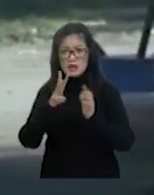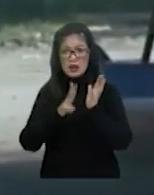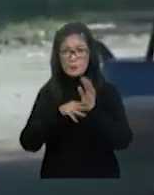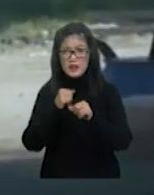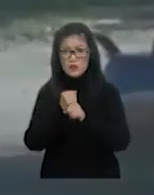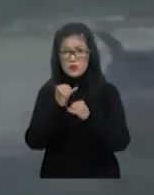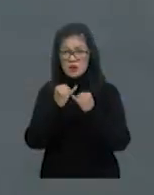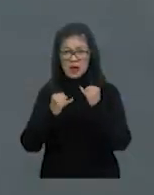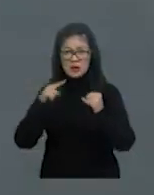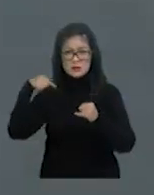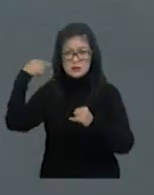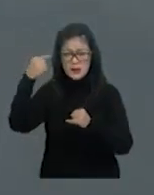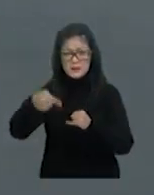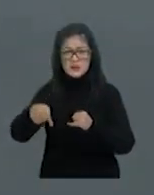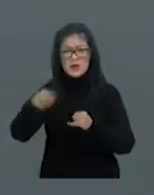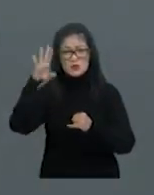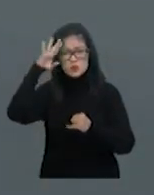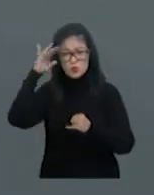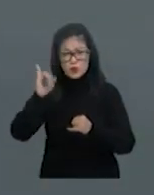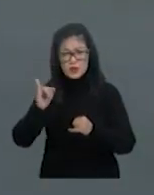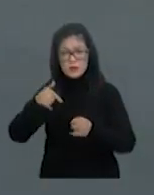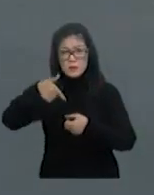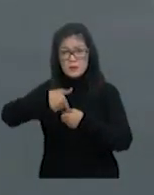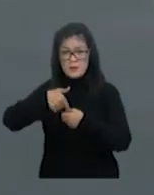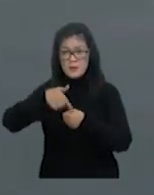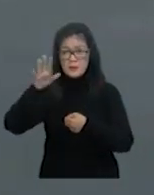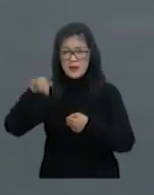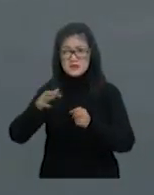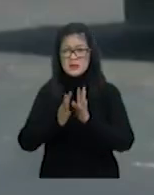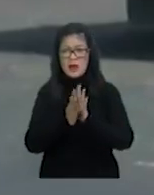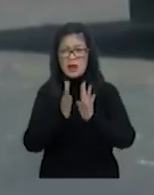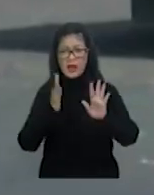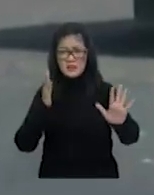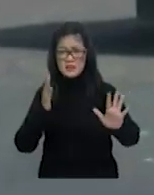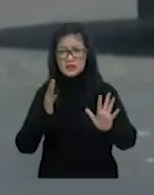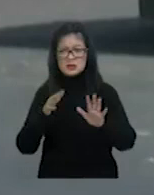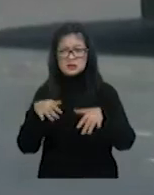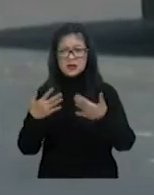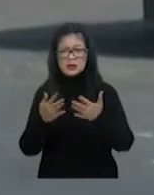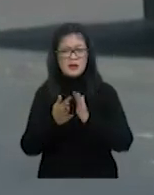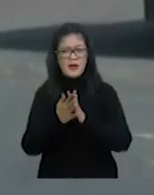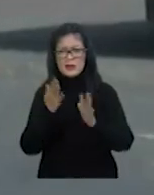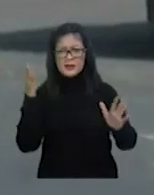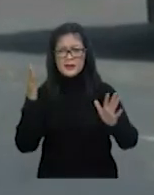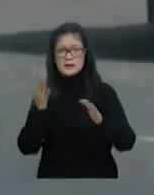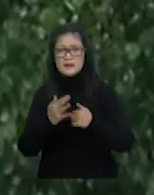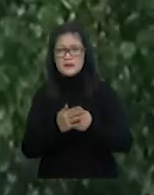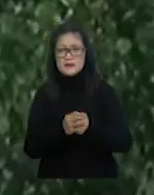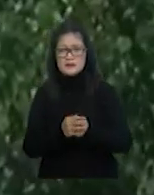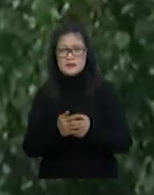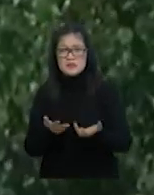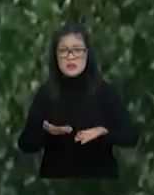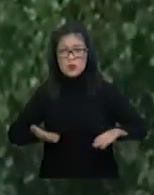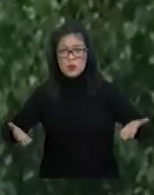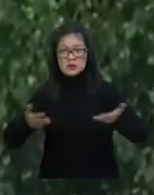Beberapa SPBU yang masih memiliki stok diserbu kendaraan hingga menyebabkan antrian panjang. Kondisi ini mengganggu